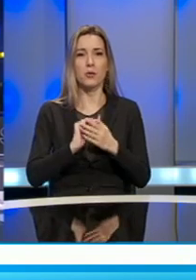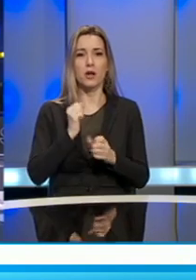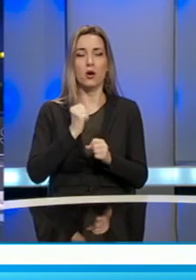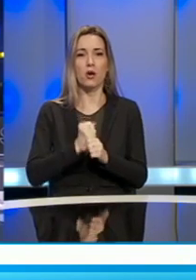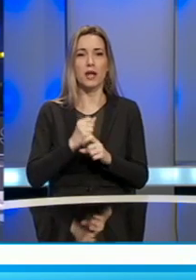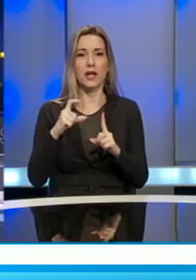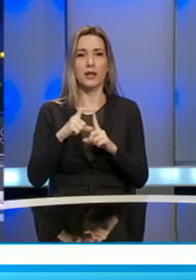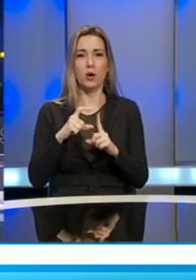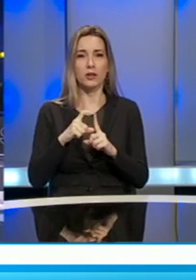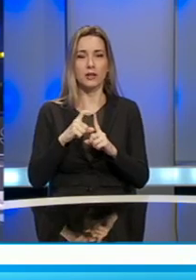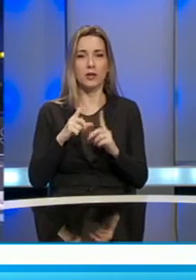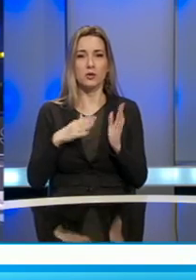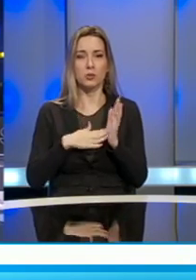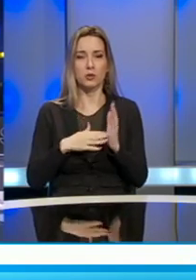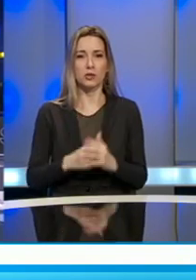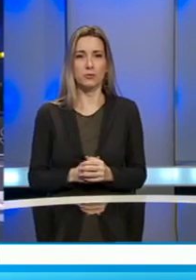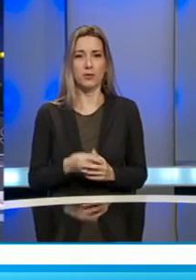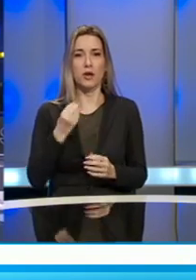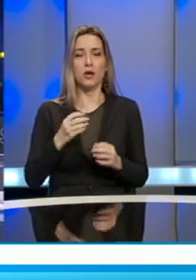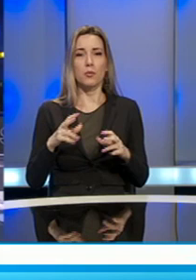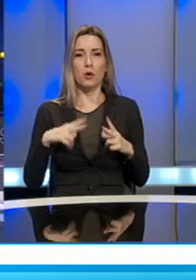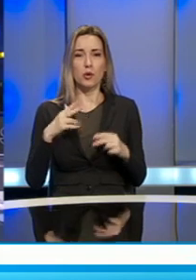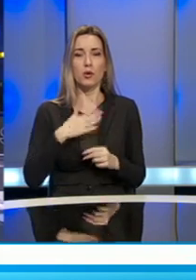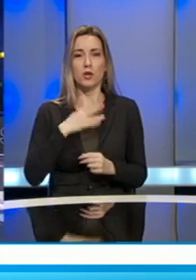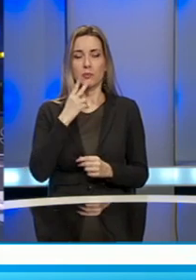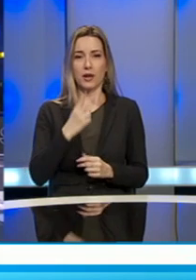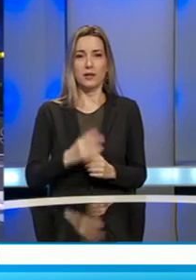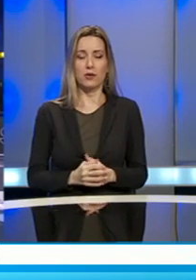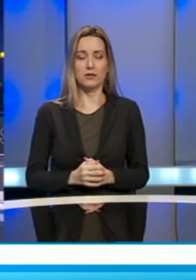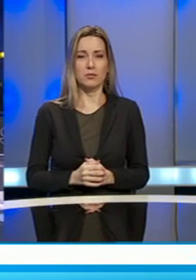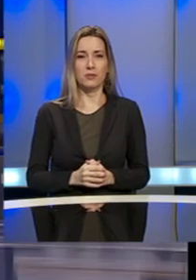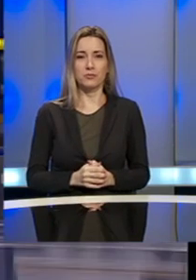Gordanu Dragutinović-Mutić. Tebi dobro jutro našim gledaocima.